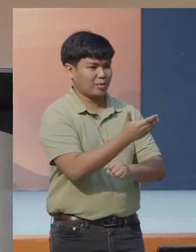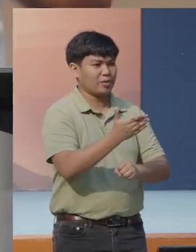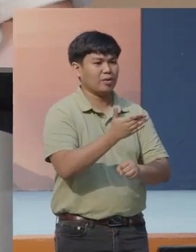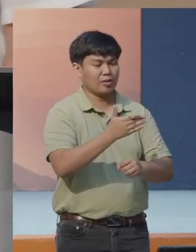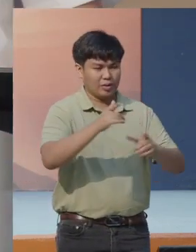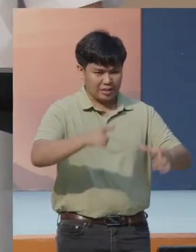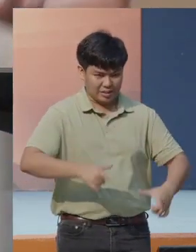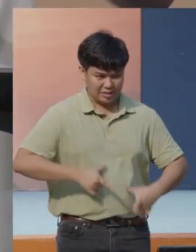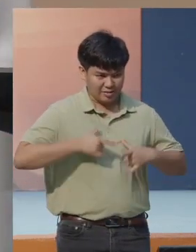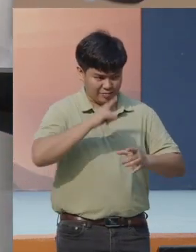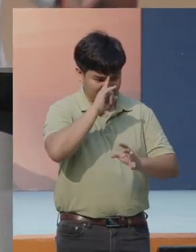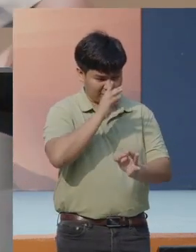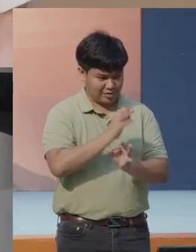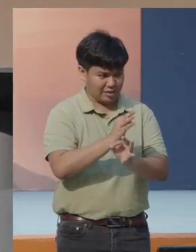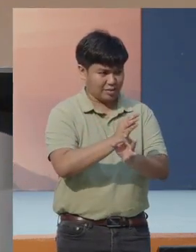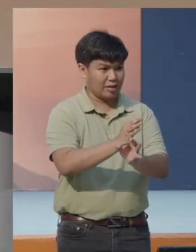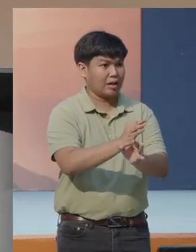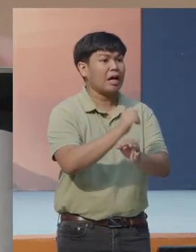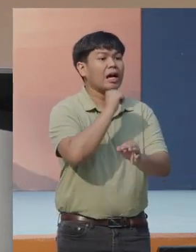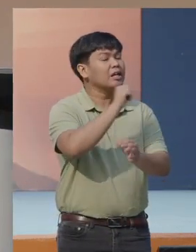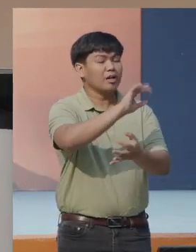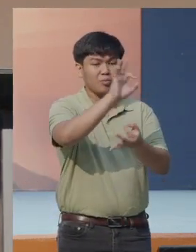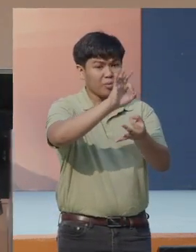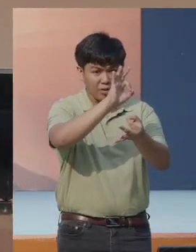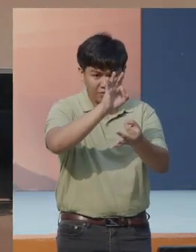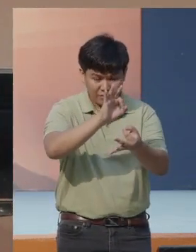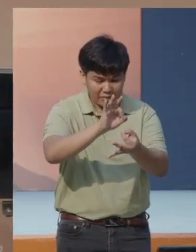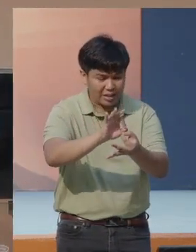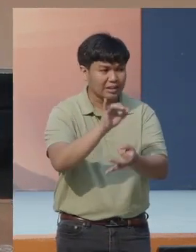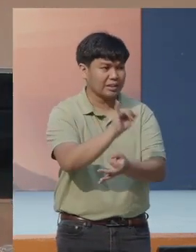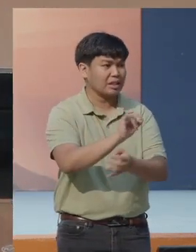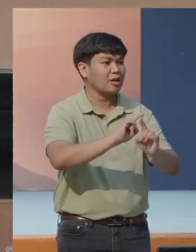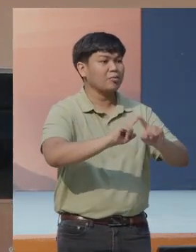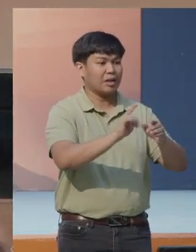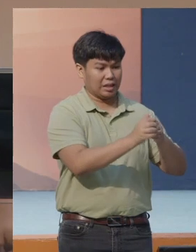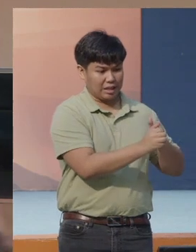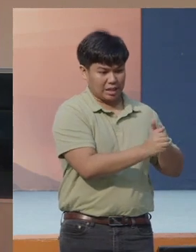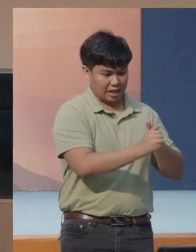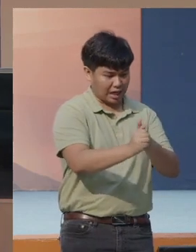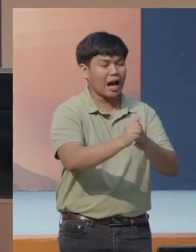upright. You will not be perfect, but the Holy Spirit will guide you.